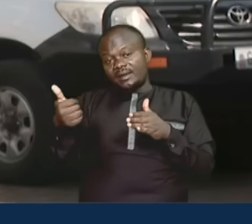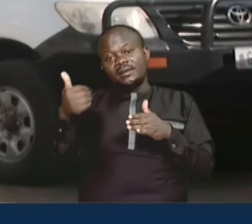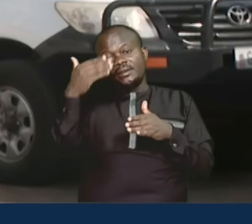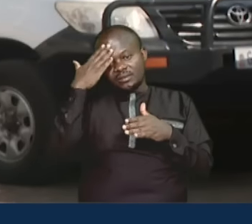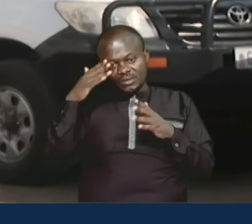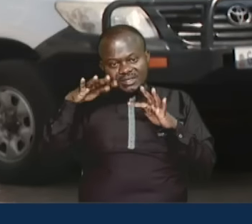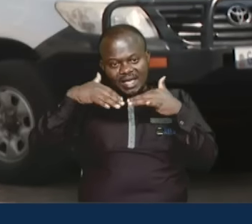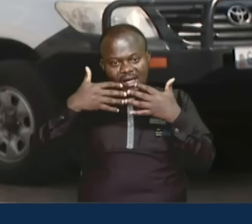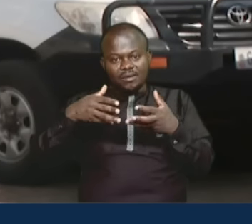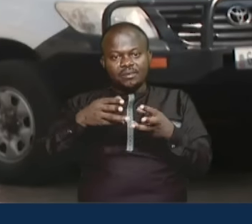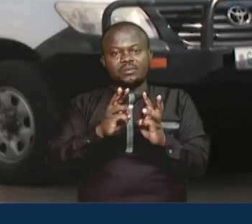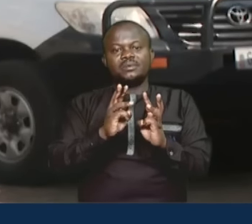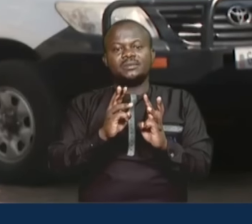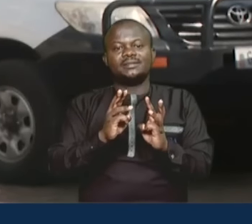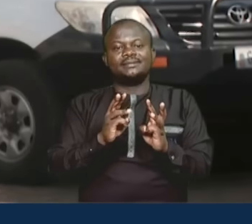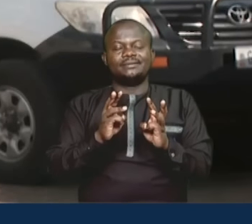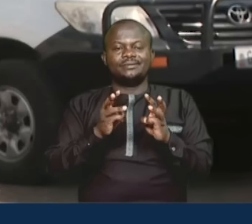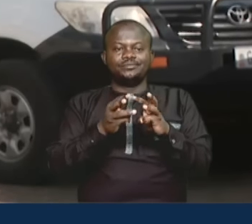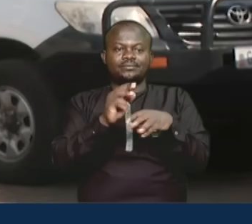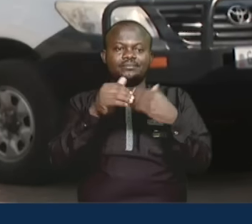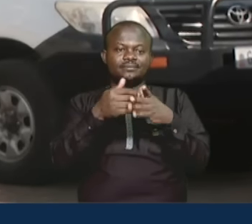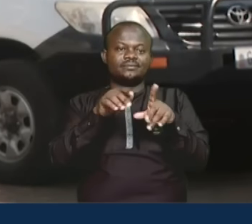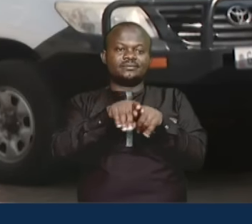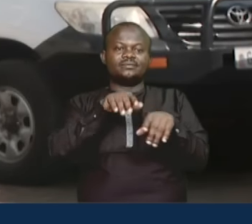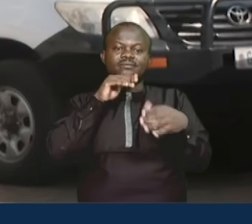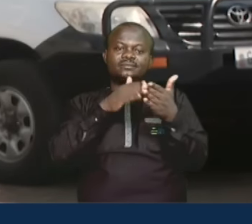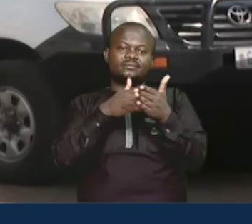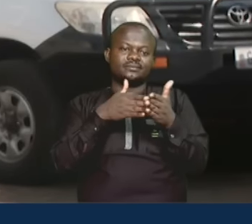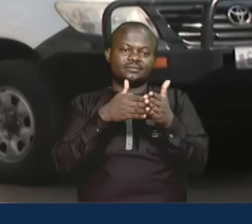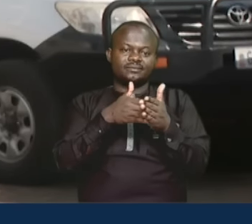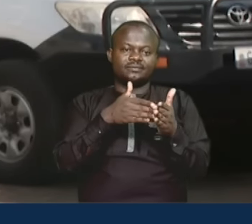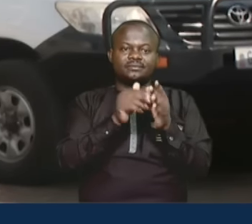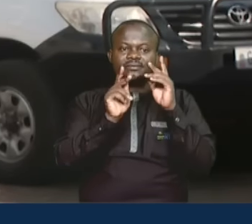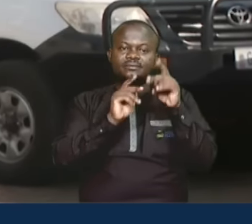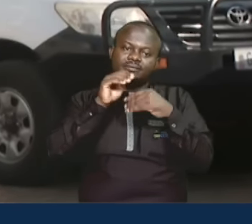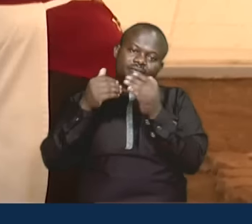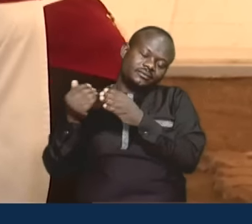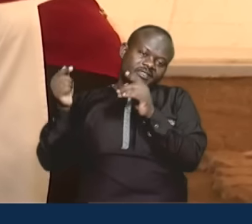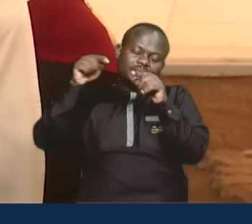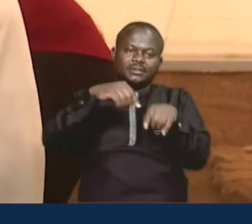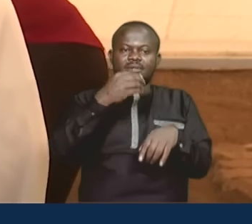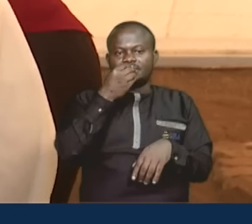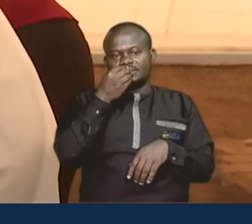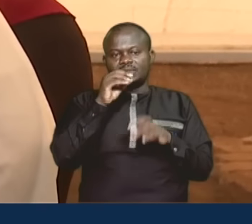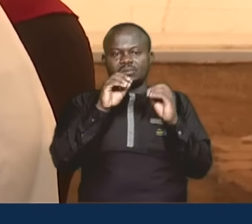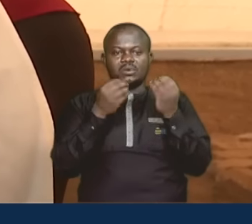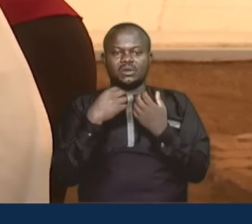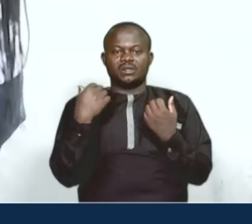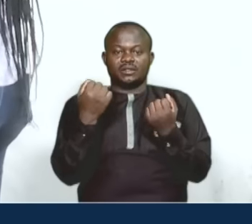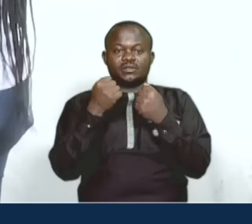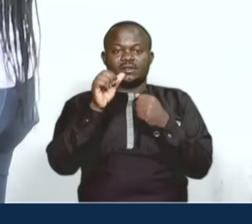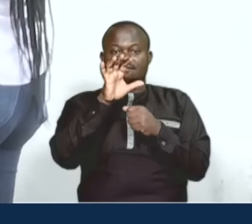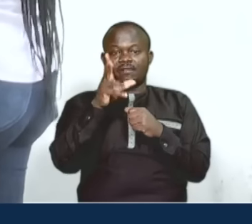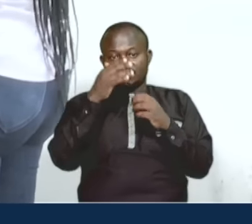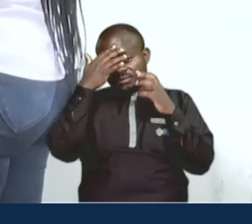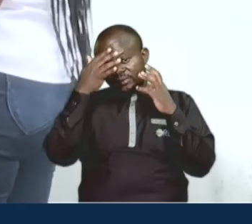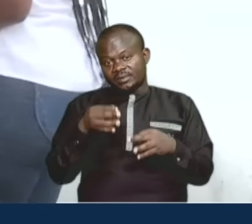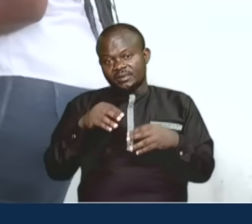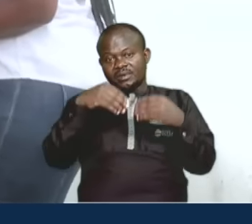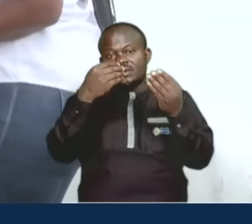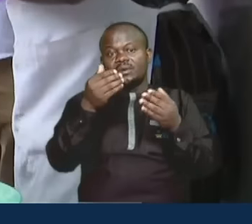inzira twabishyizemo ku buryo nabo batabangamira abo ngabo batuzanira ibiryo umuryango Solid Africa wiyemeje